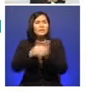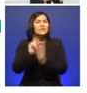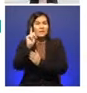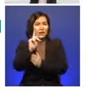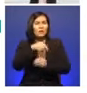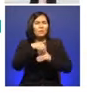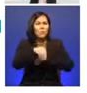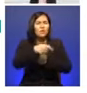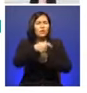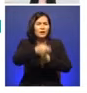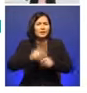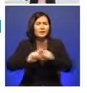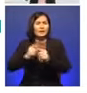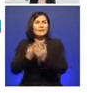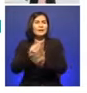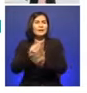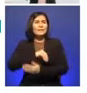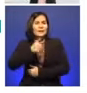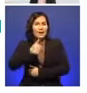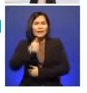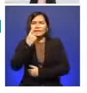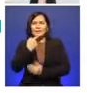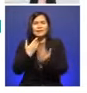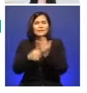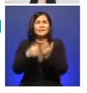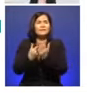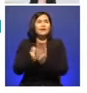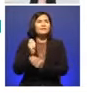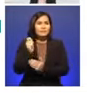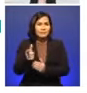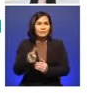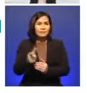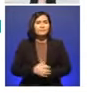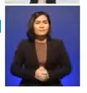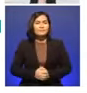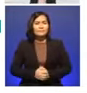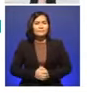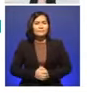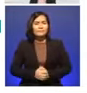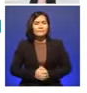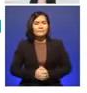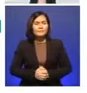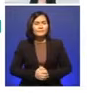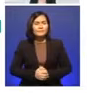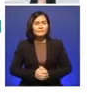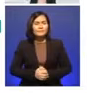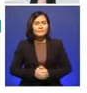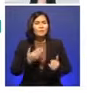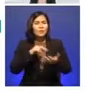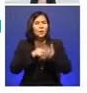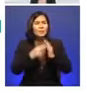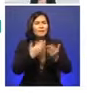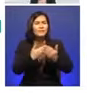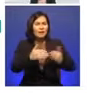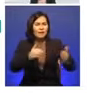ตรสีแดงคือการชำระหนี้ภาคเกษตรเราจะเห็นว่าหนี้เนี่ยนะครับมันน้อยกว่าโทษครับไอ้รายได้เนี่ยมันน้อยกว่าหนี้